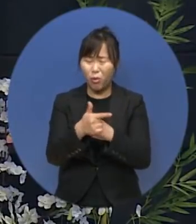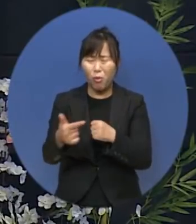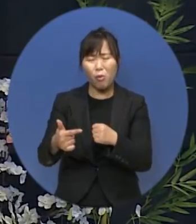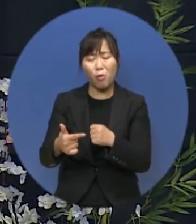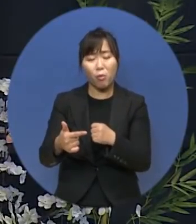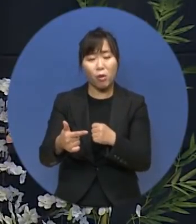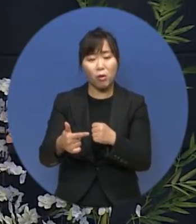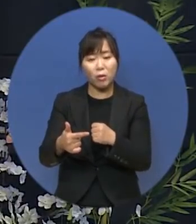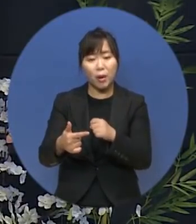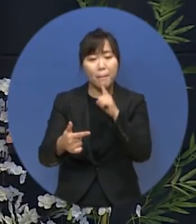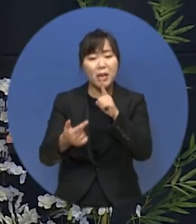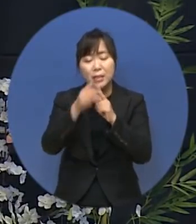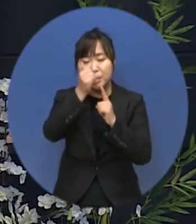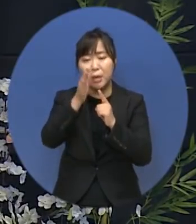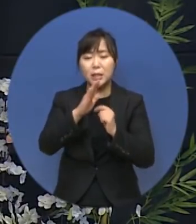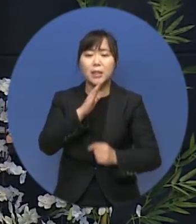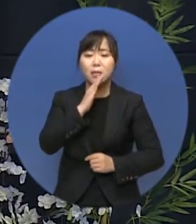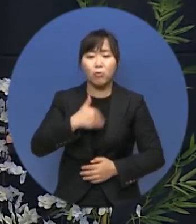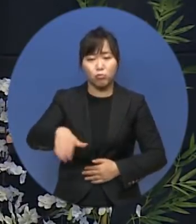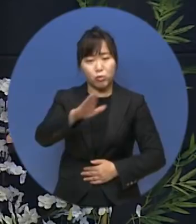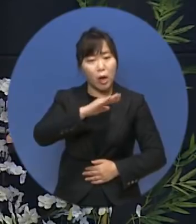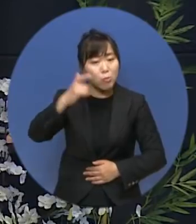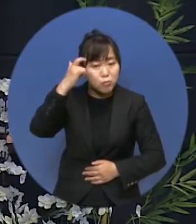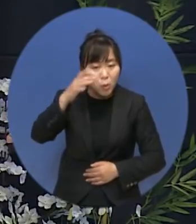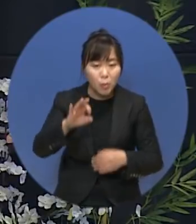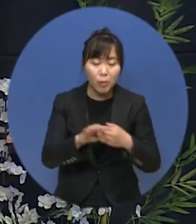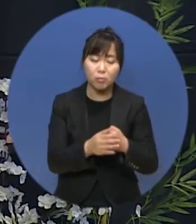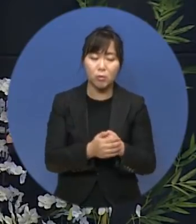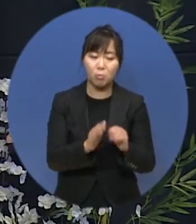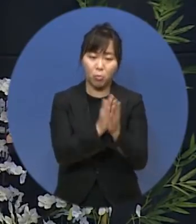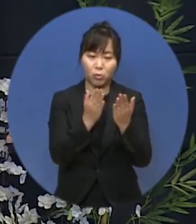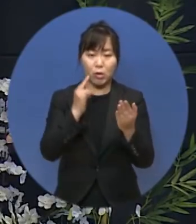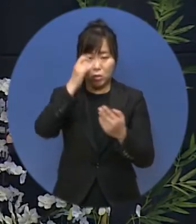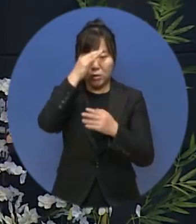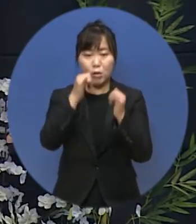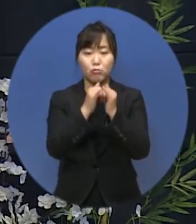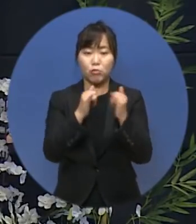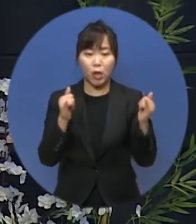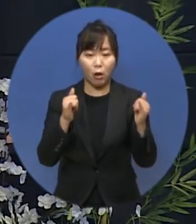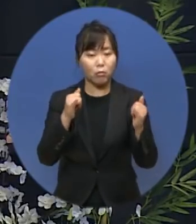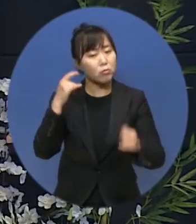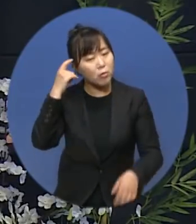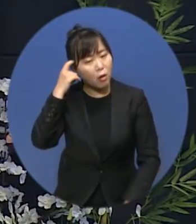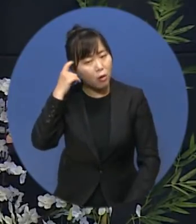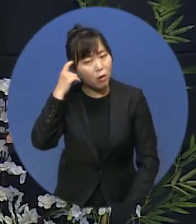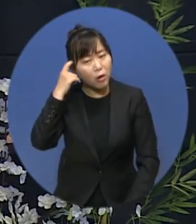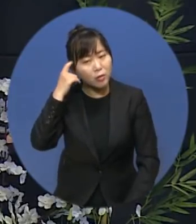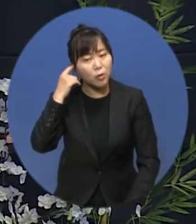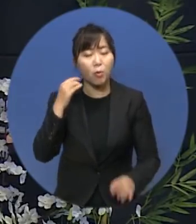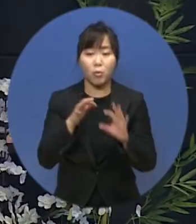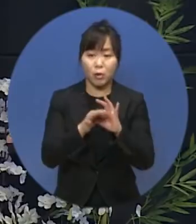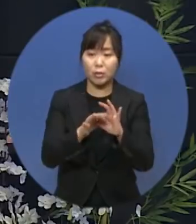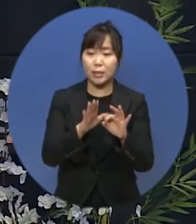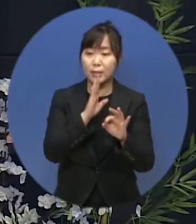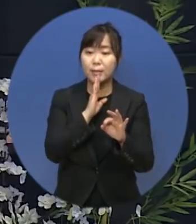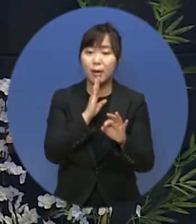아니냐 하겠지만은 실제로 저희들이 물어보면 본인이 예술인이라고 생각하는 부분들은